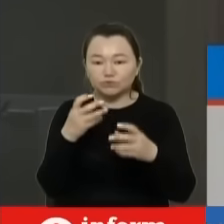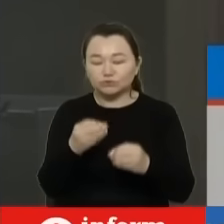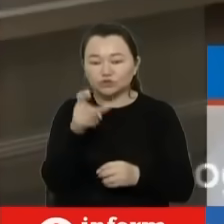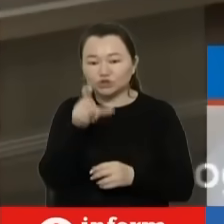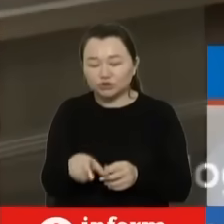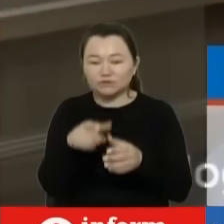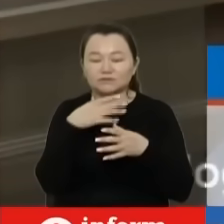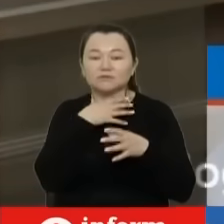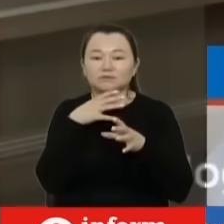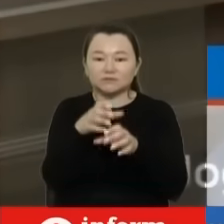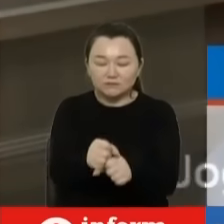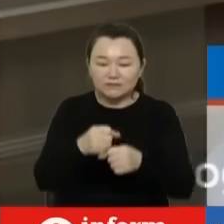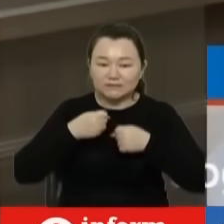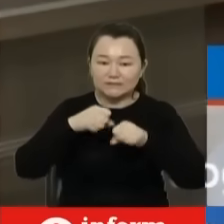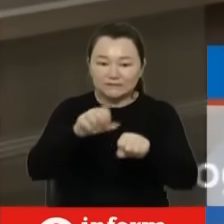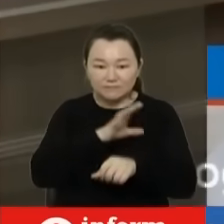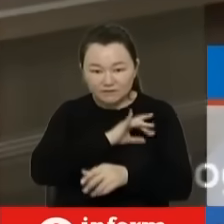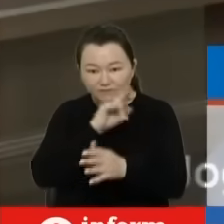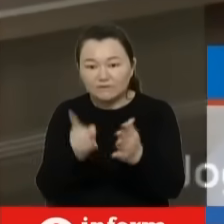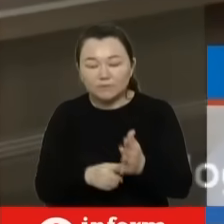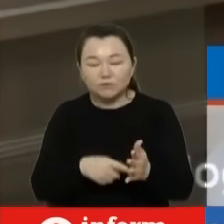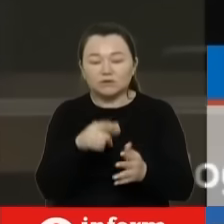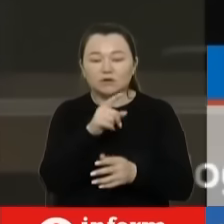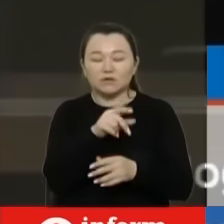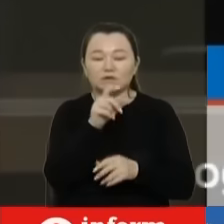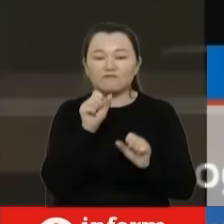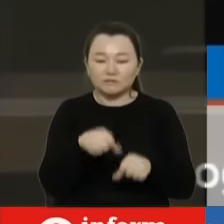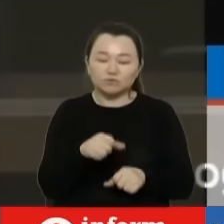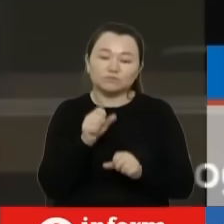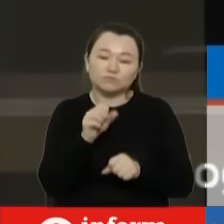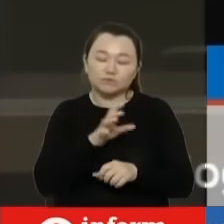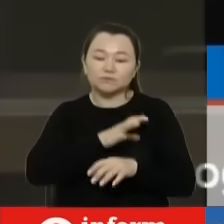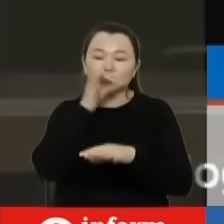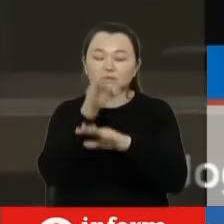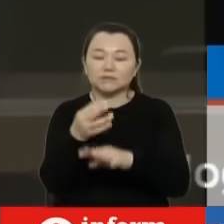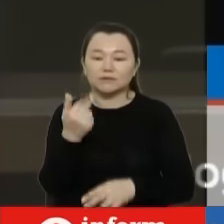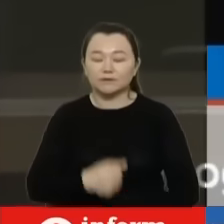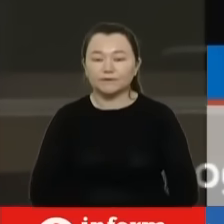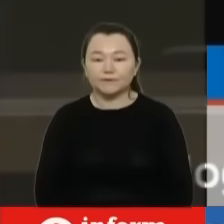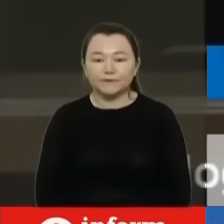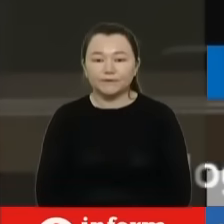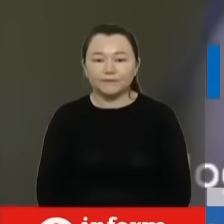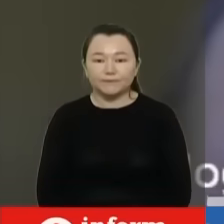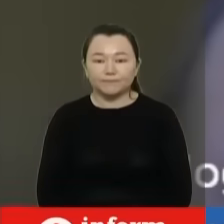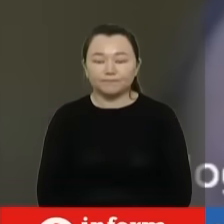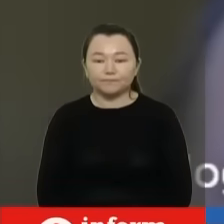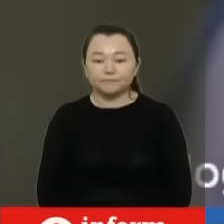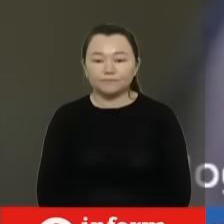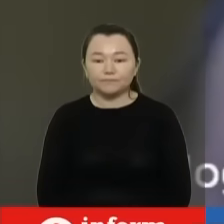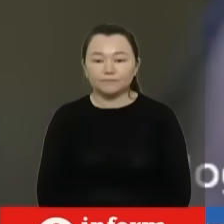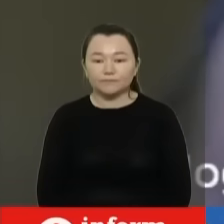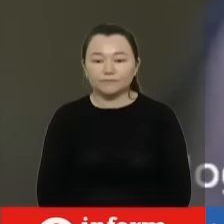жәбірленушіні қылқындырған ғой деп сұрады. Ал маман мүмкін деп жауап қайырды. Нұрболат Жаңабекұлы, Нұркен Тоқмұрзин,